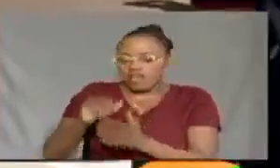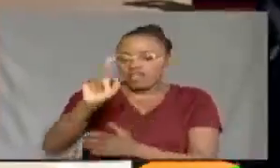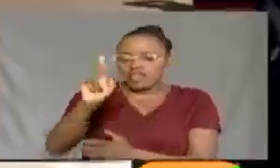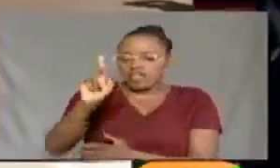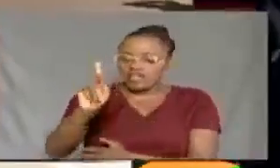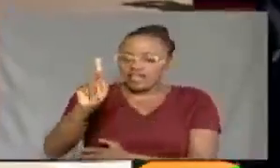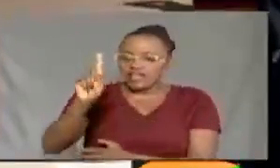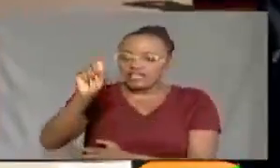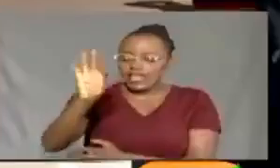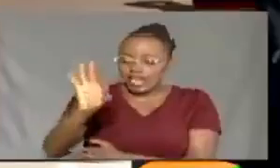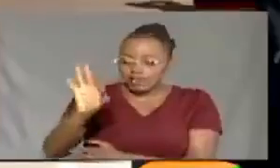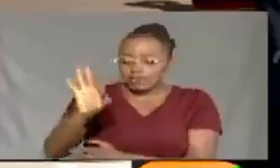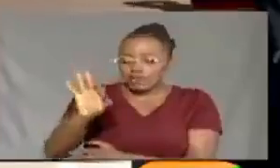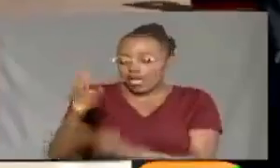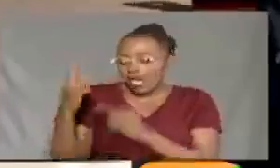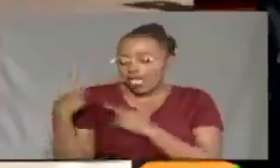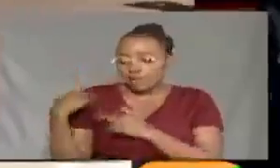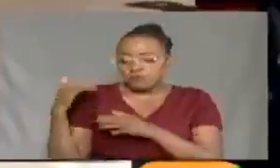KDF ulipita.